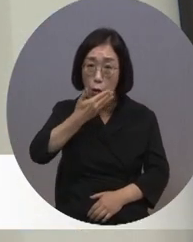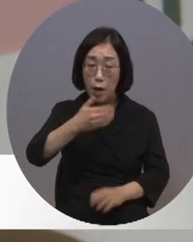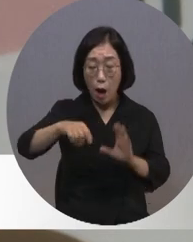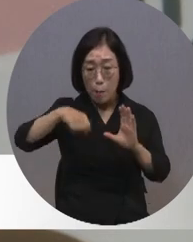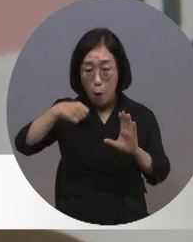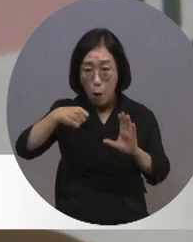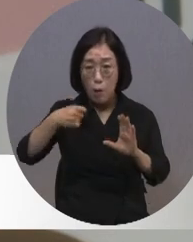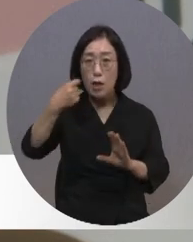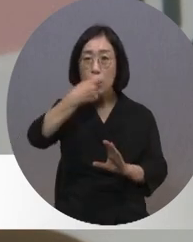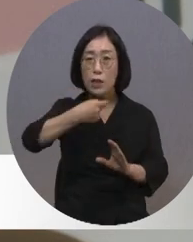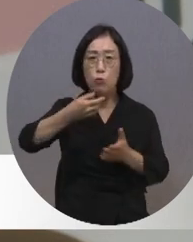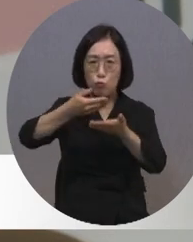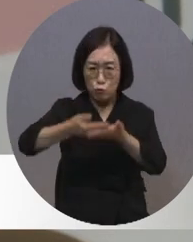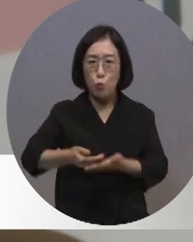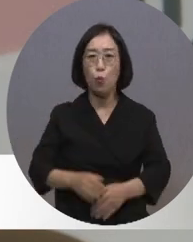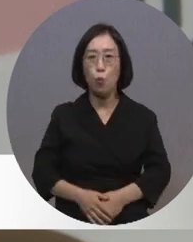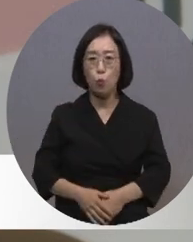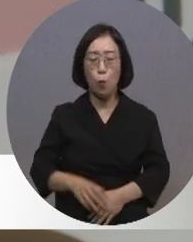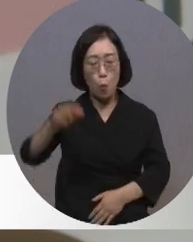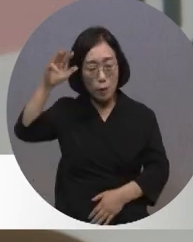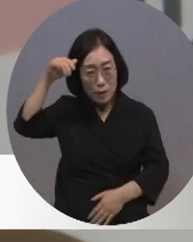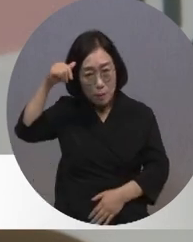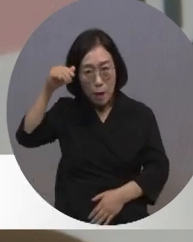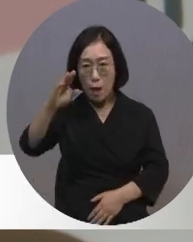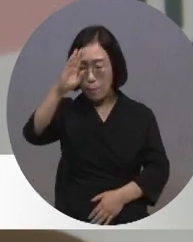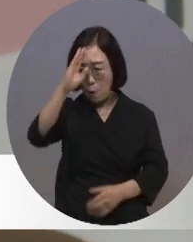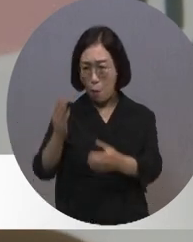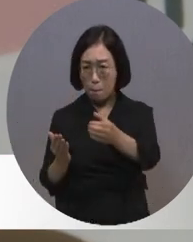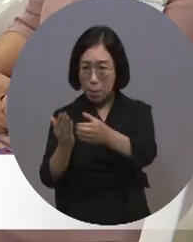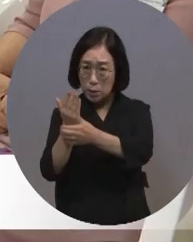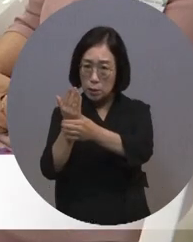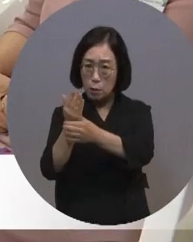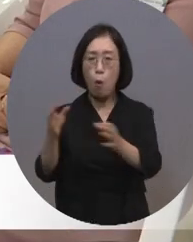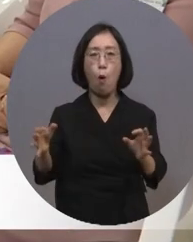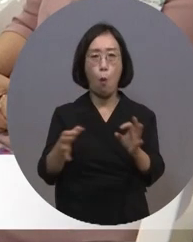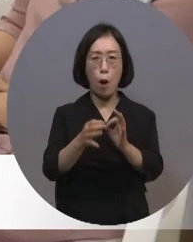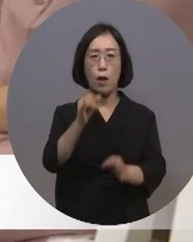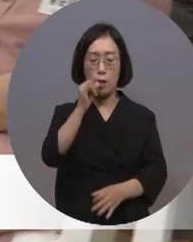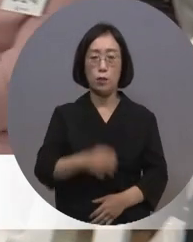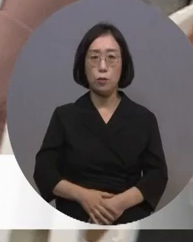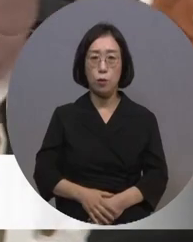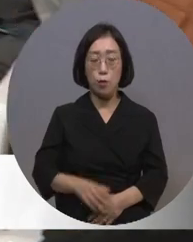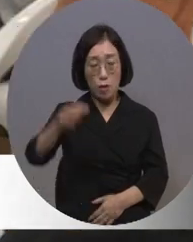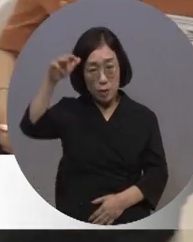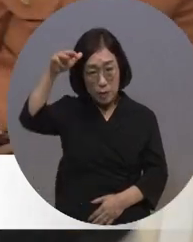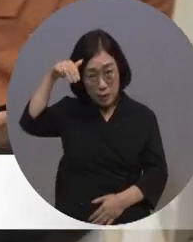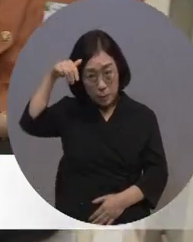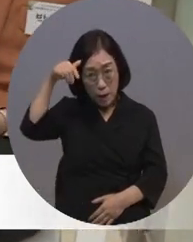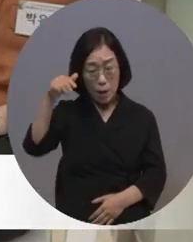관계로 치매 다양한 질병에 영향을 미칩니다 이관